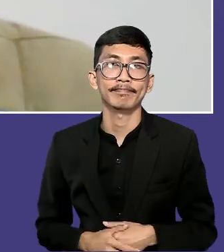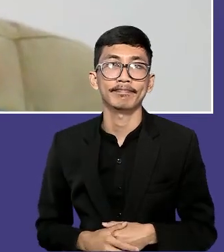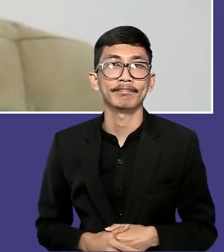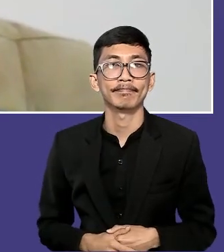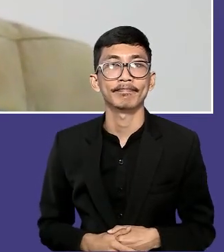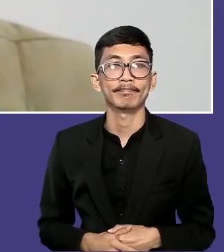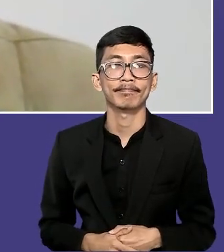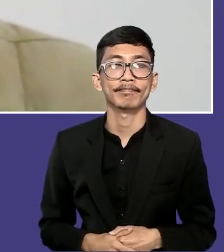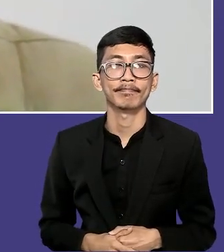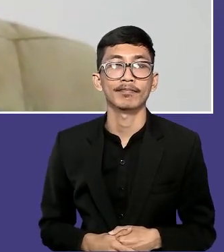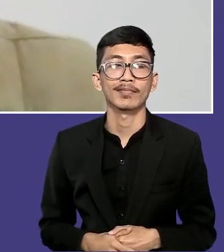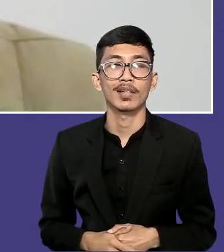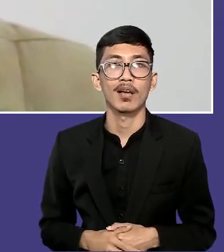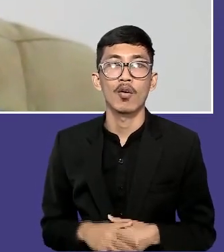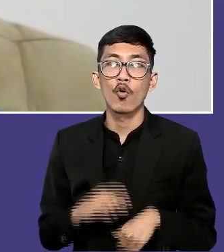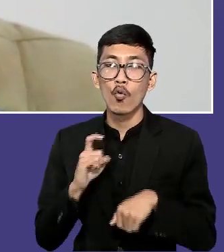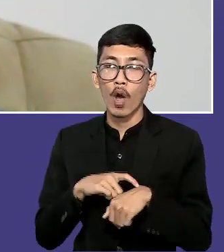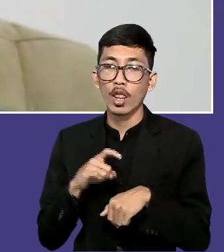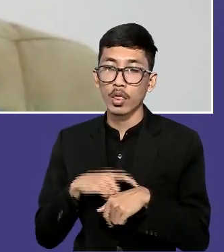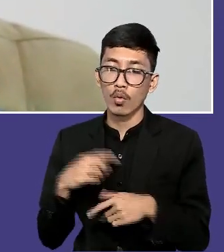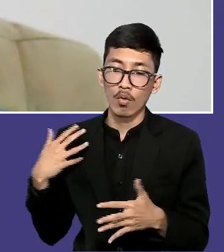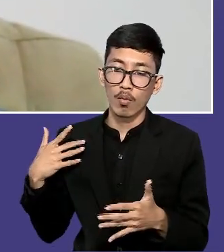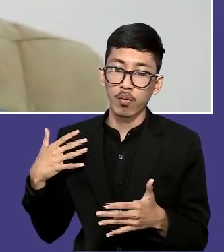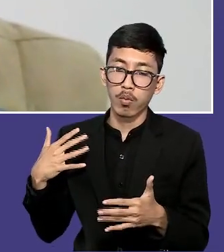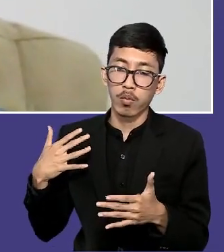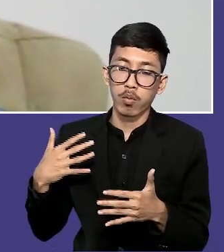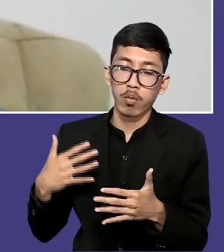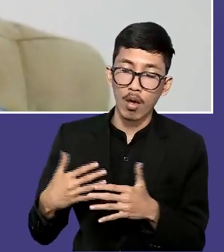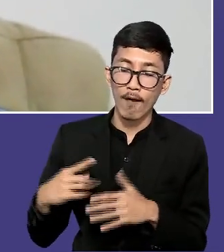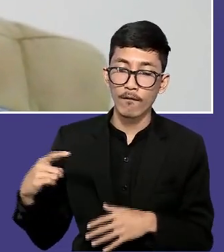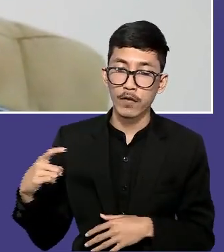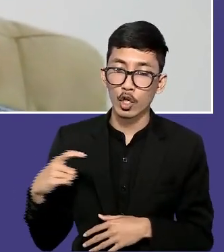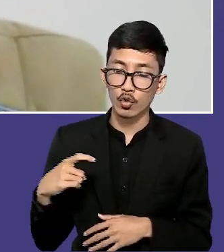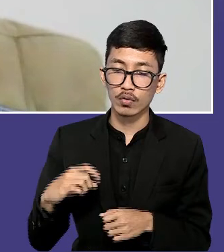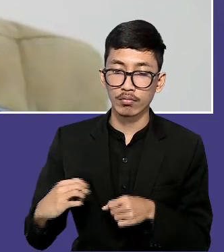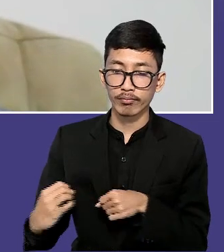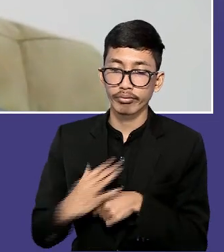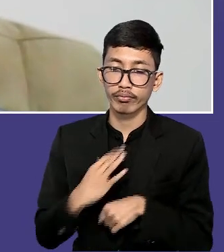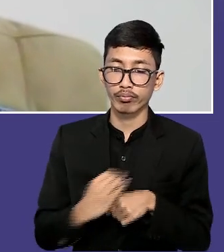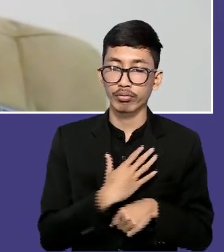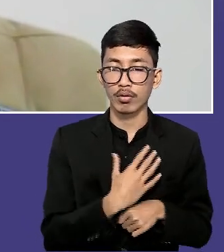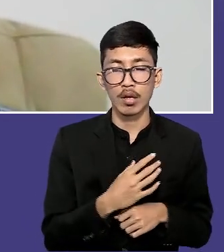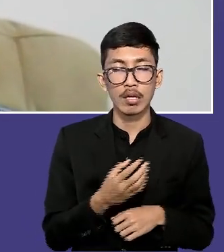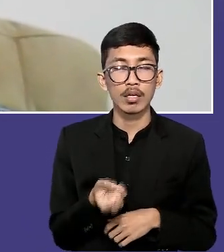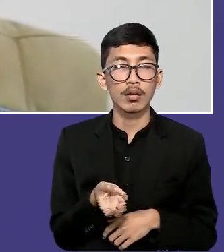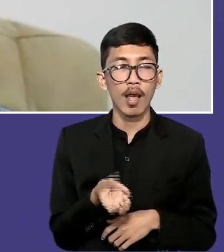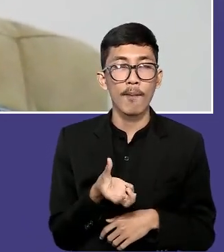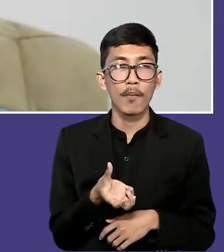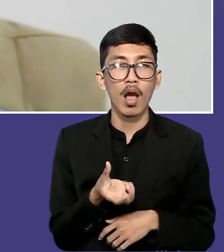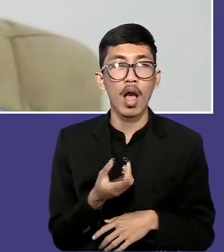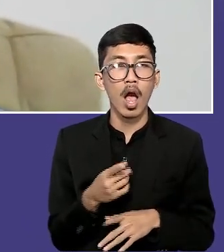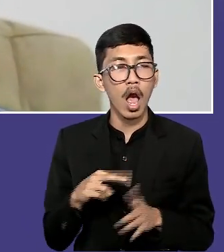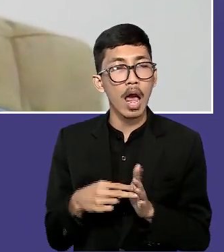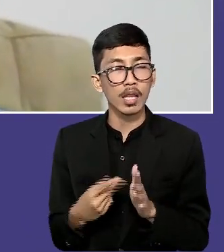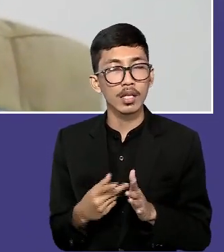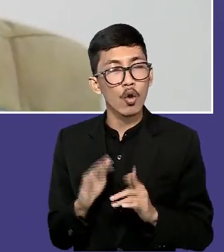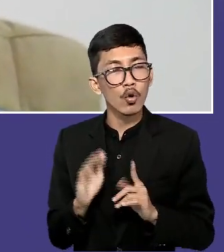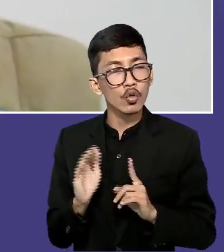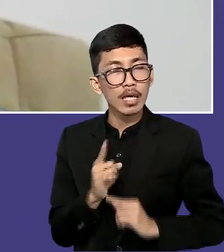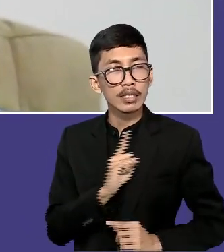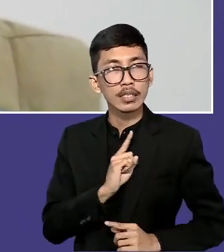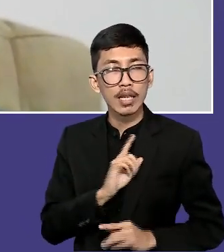semakin tinggi kesempatan virus untuk berkembang biak akan semakin tinggi kemungkinan untuk mengalami mutasi dan mutasi agak ada yang